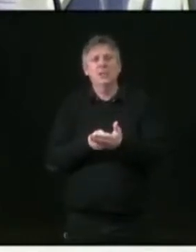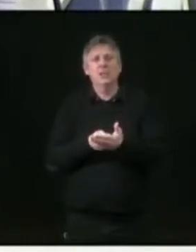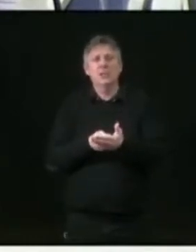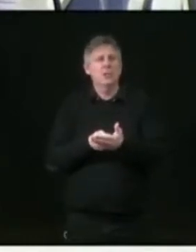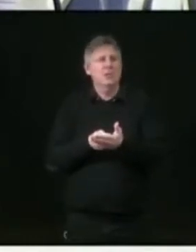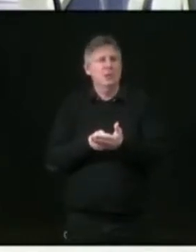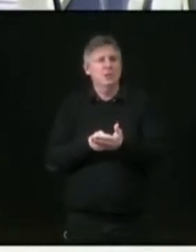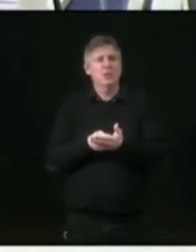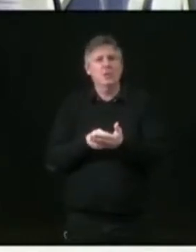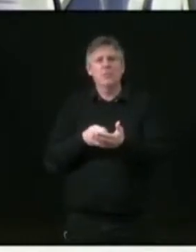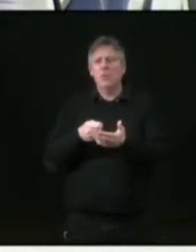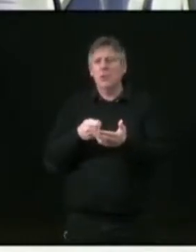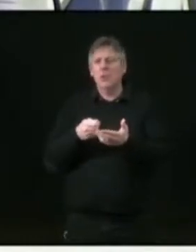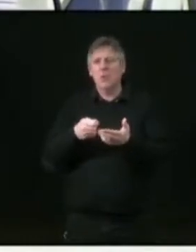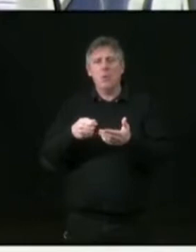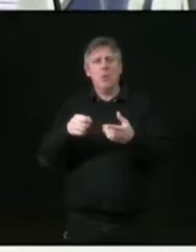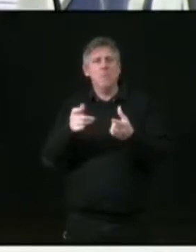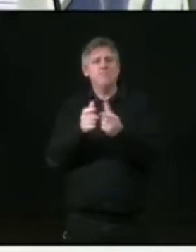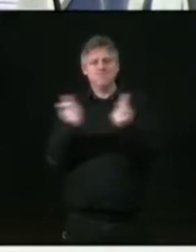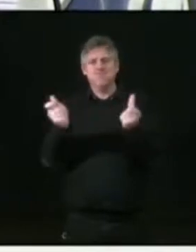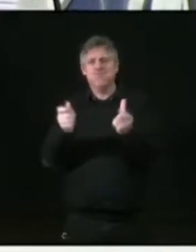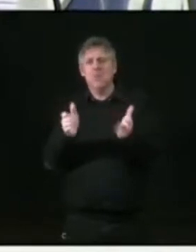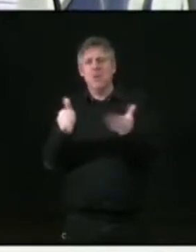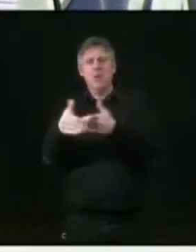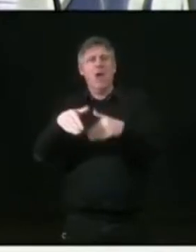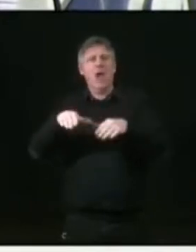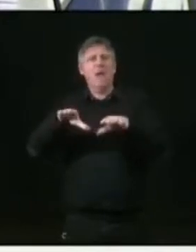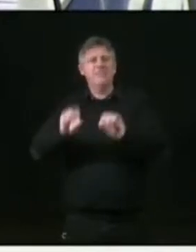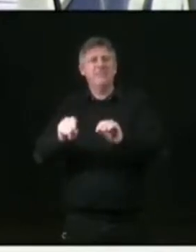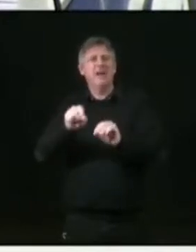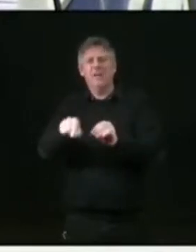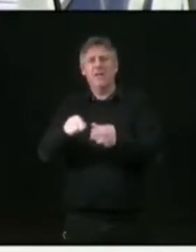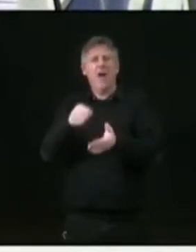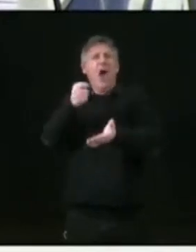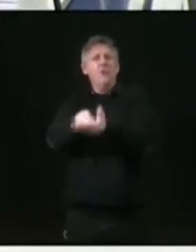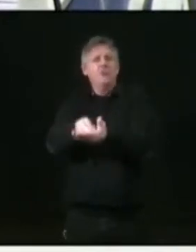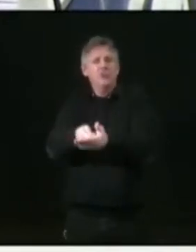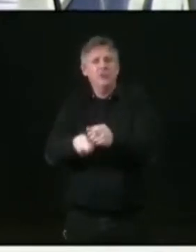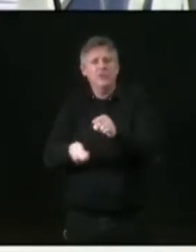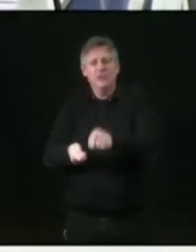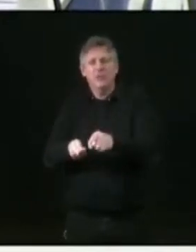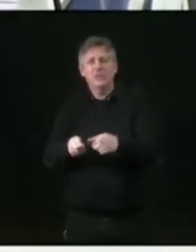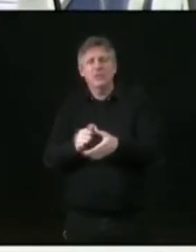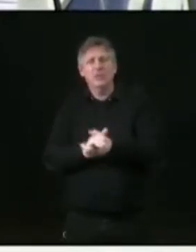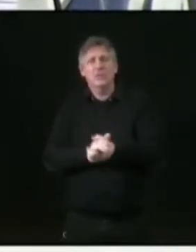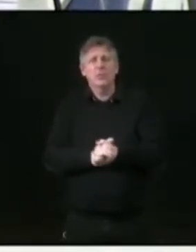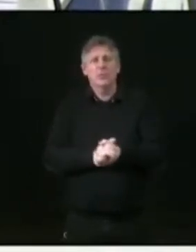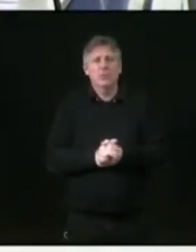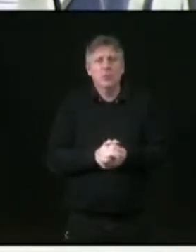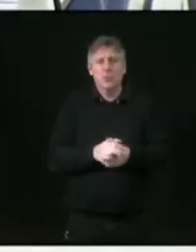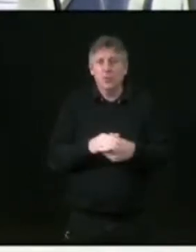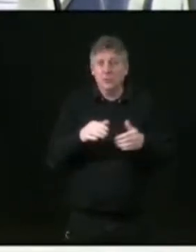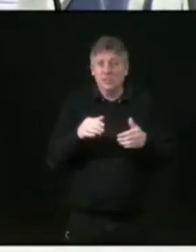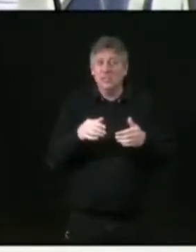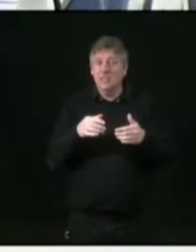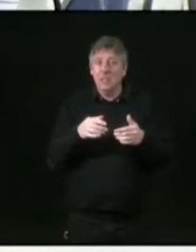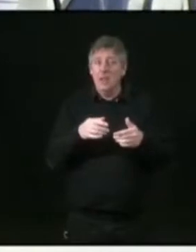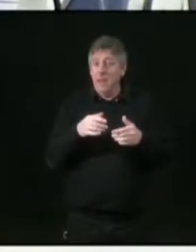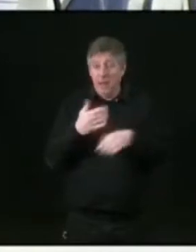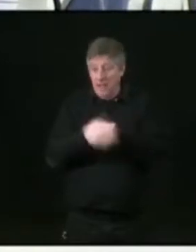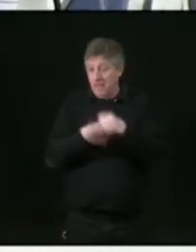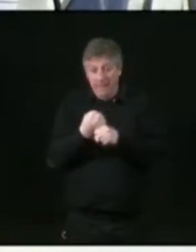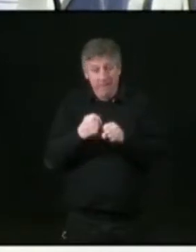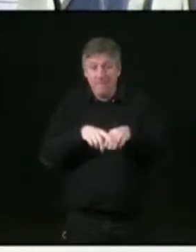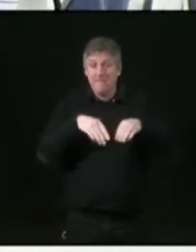Coalia Habitat. Et puis ça fait partie on vous le retrouvez dans les sessions qu'on a faites après la même année. Hein.